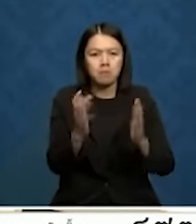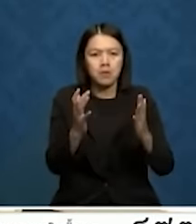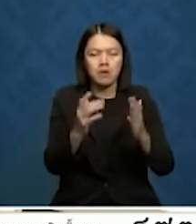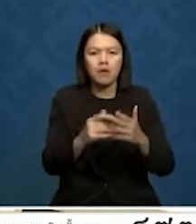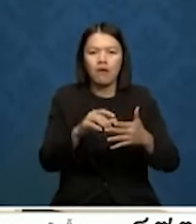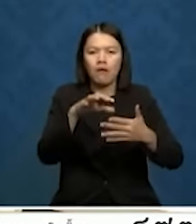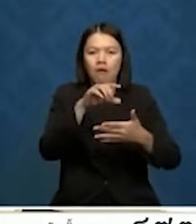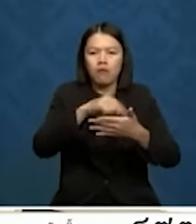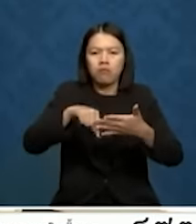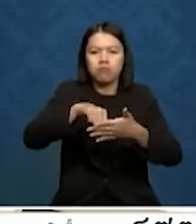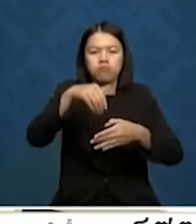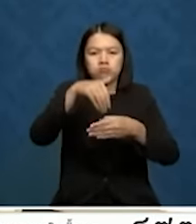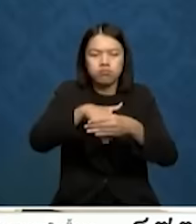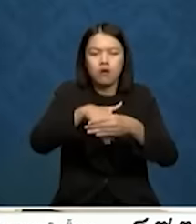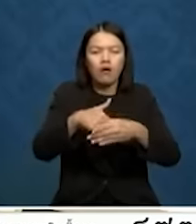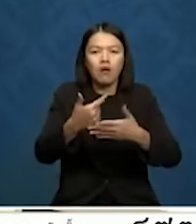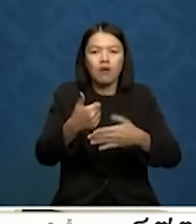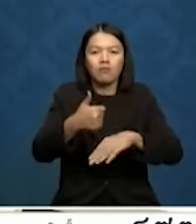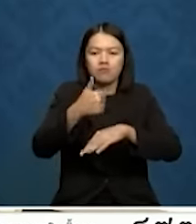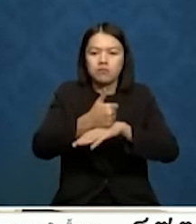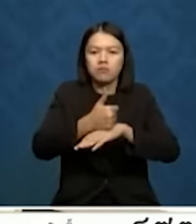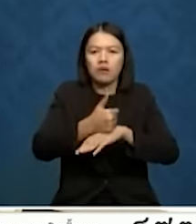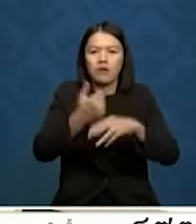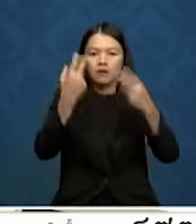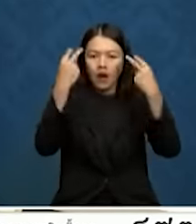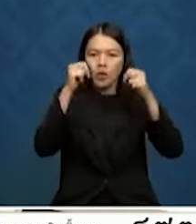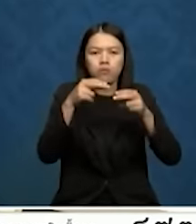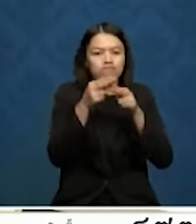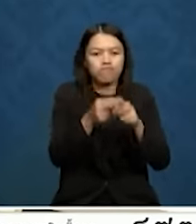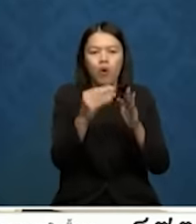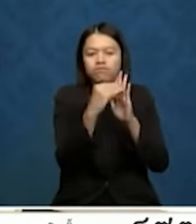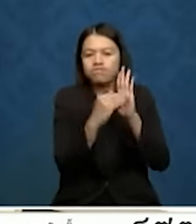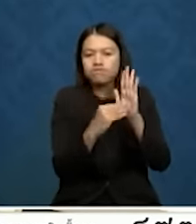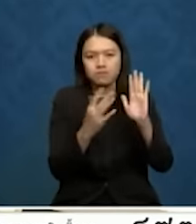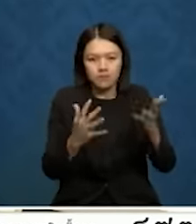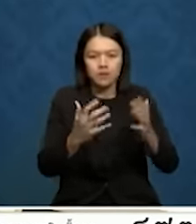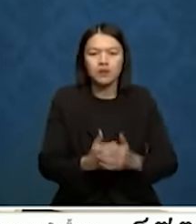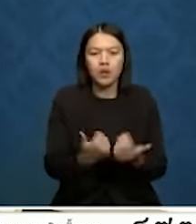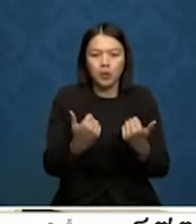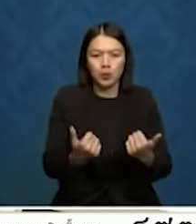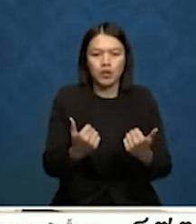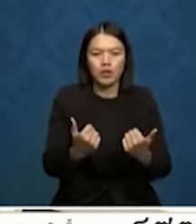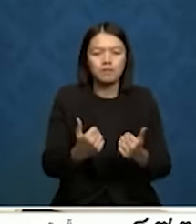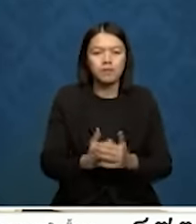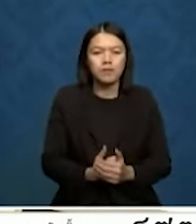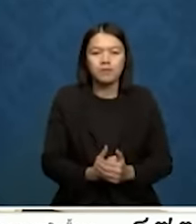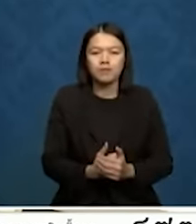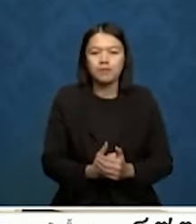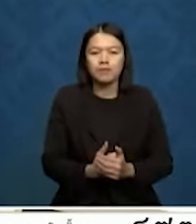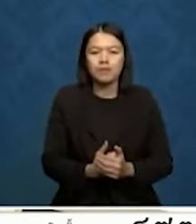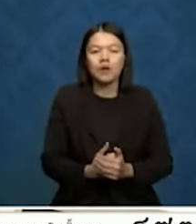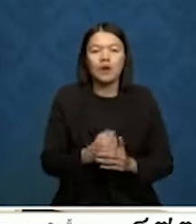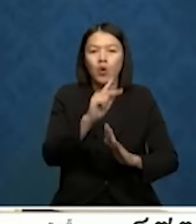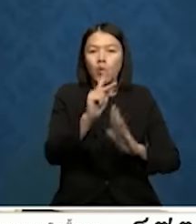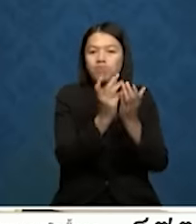เลือกนายกรัฐมนตรีในข้อบังคับของการประชุมสภาผู้แทนราษฎรโดยการเฉพาะด้วยซ้ำผมเข้าใจว่าวันนี้เราคงต้องใช้บทบัญญัติของรัฐธร